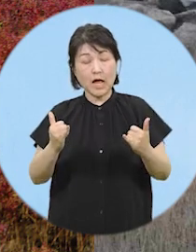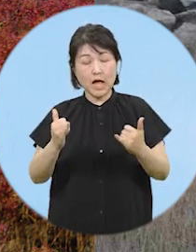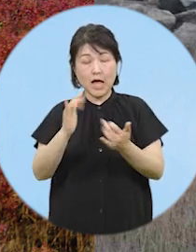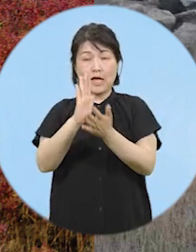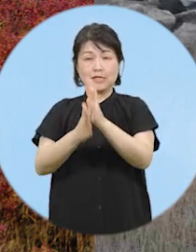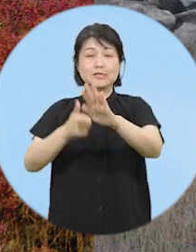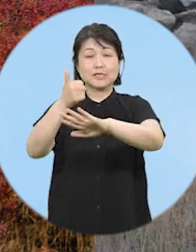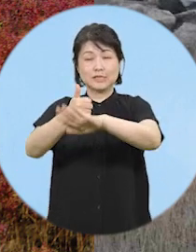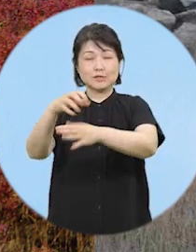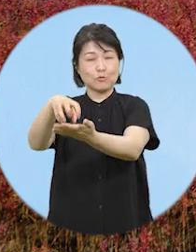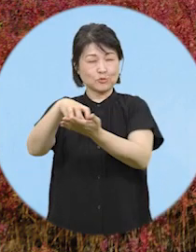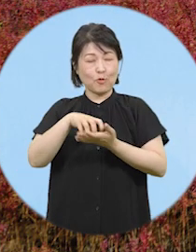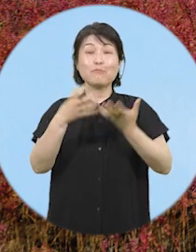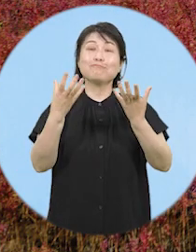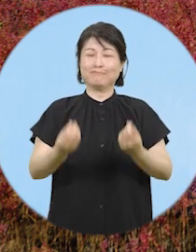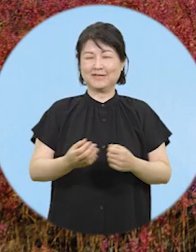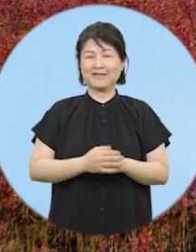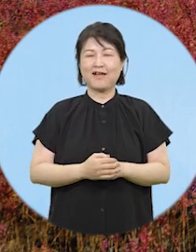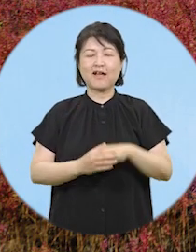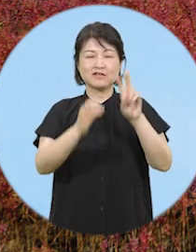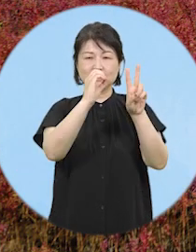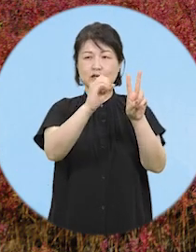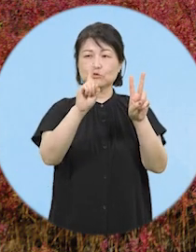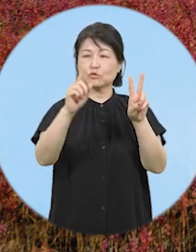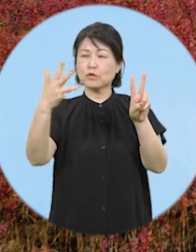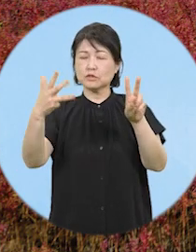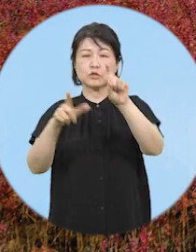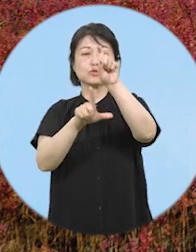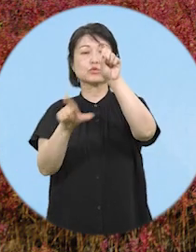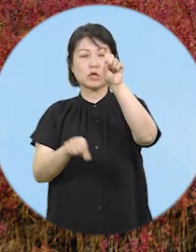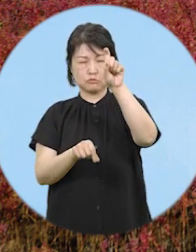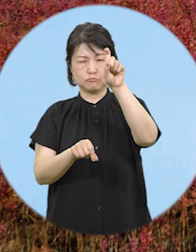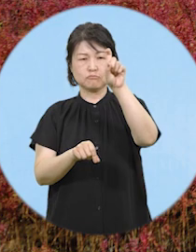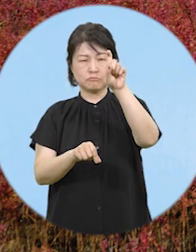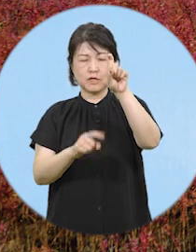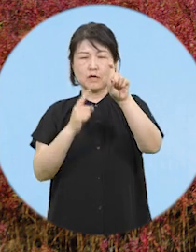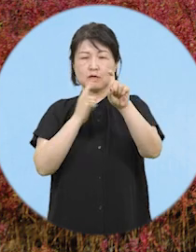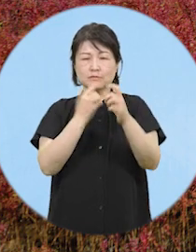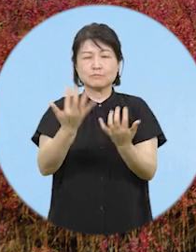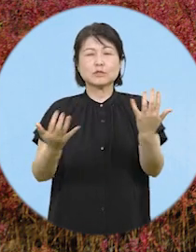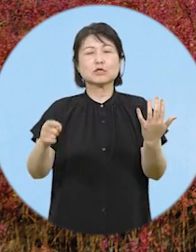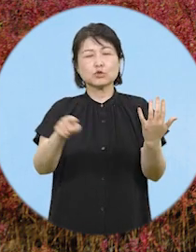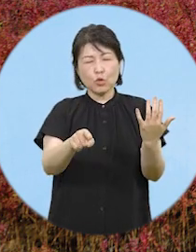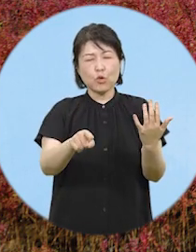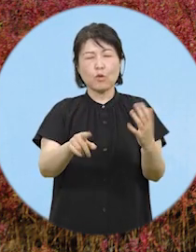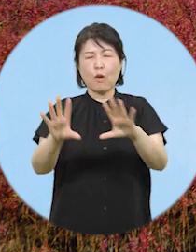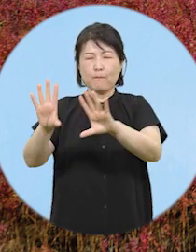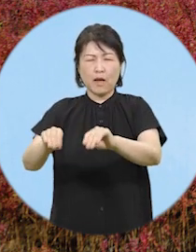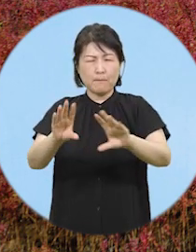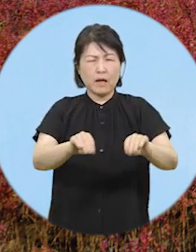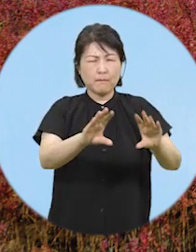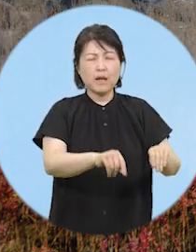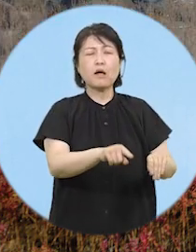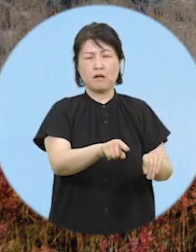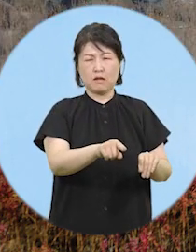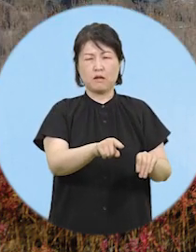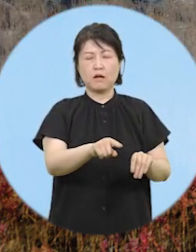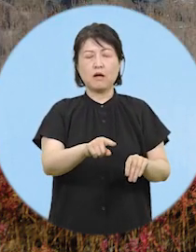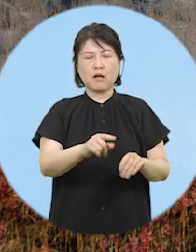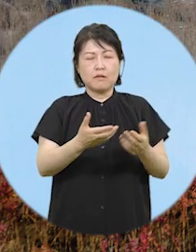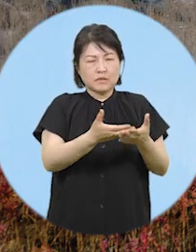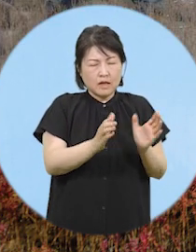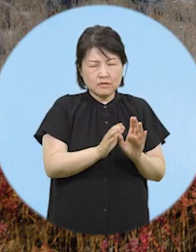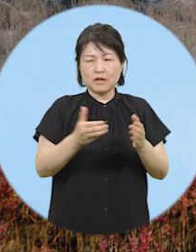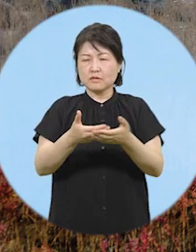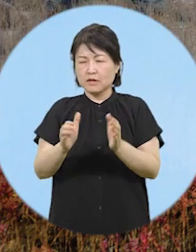を受賞しました。2018年10月七面草の大規模な立ち枯れが発生、佐賀市や民